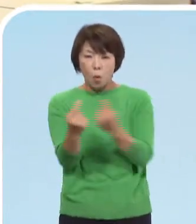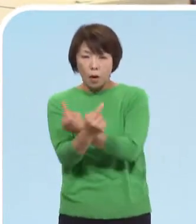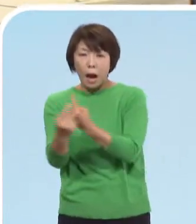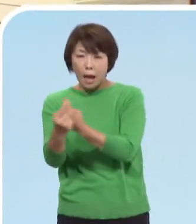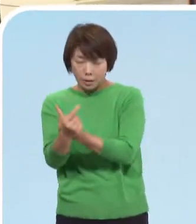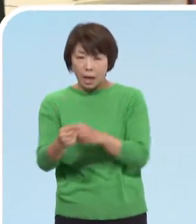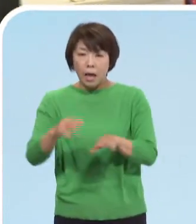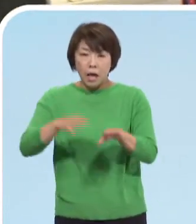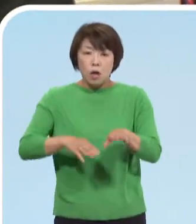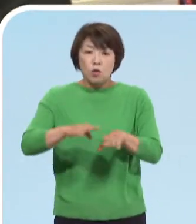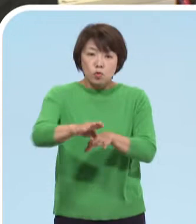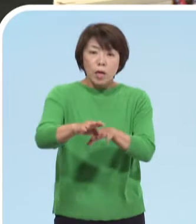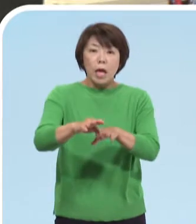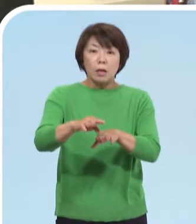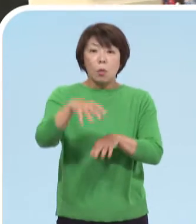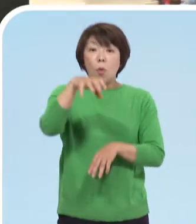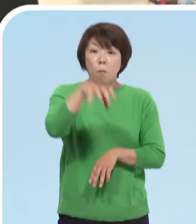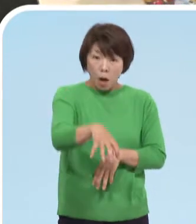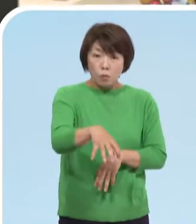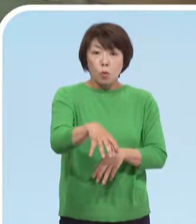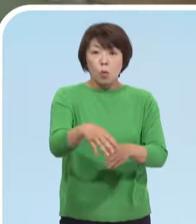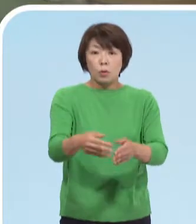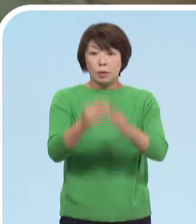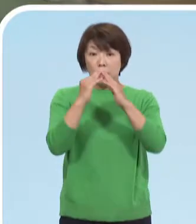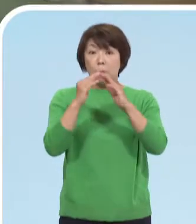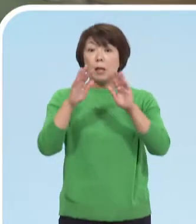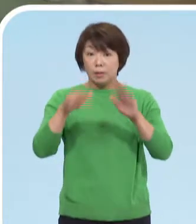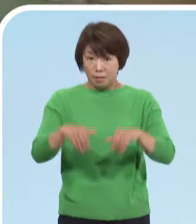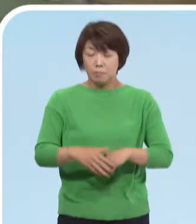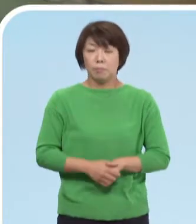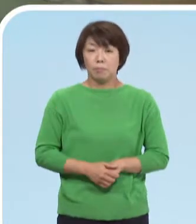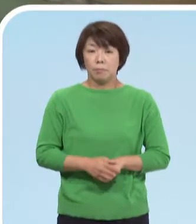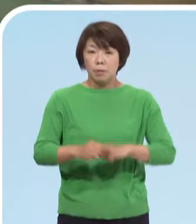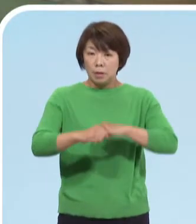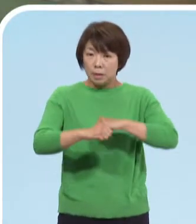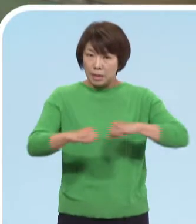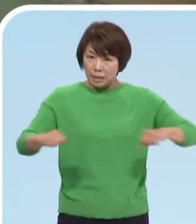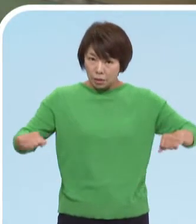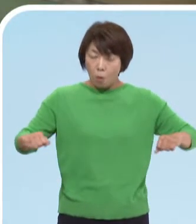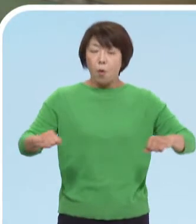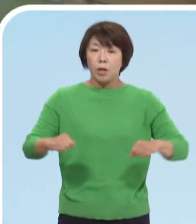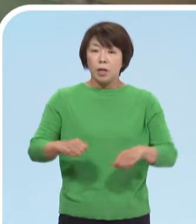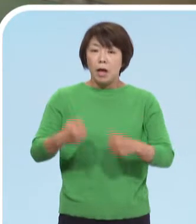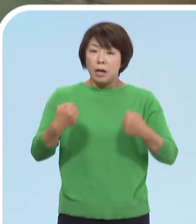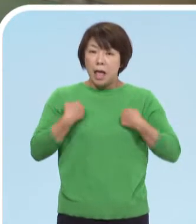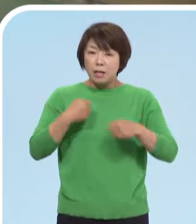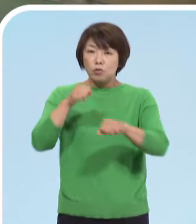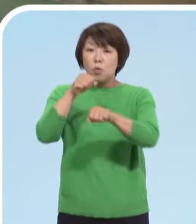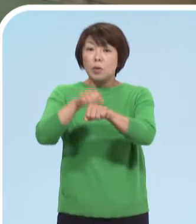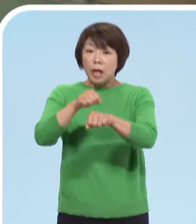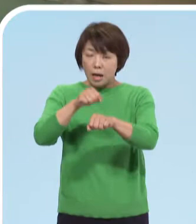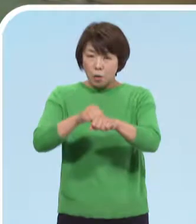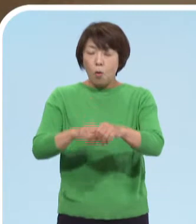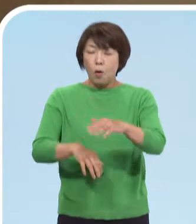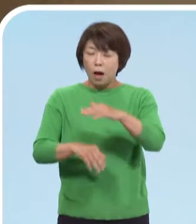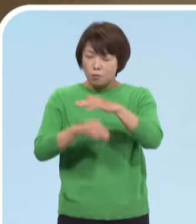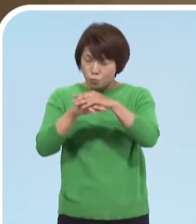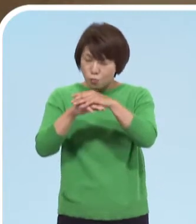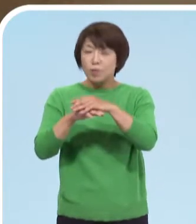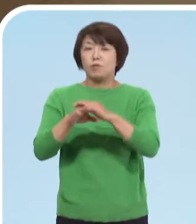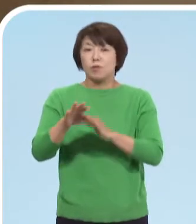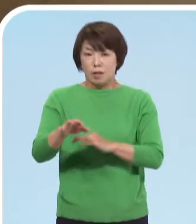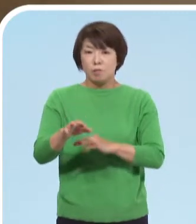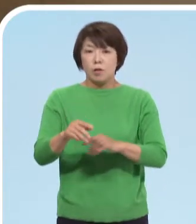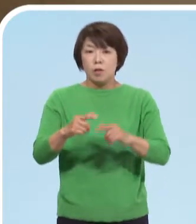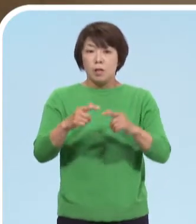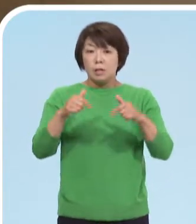しスケートパークを作ったんです。広さ、そして練習器具などの設備が充実していること